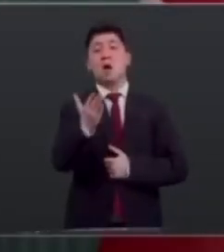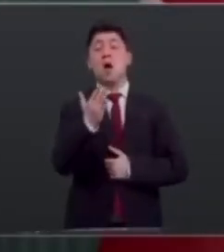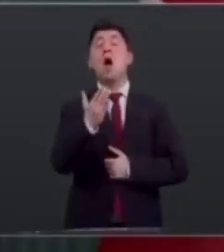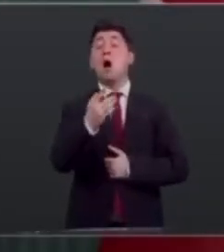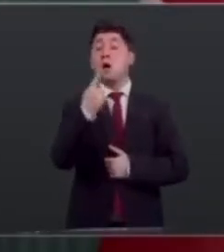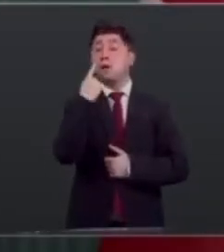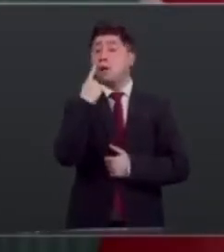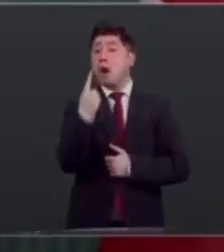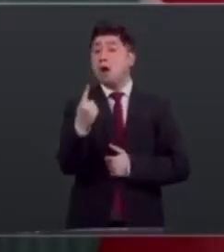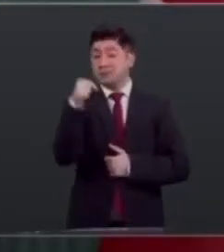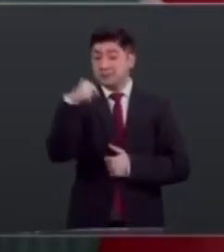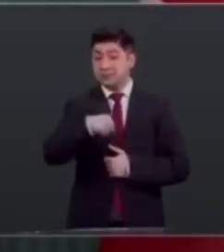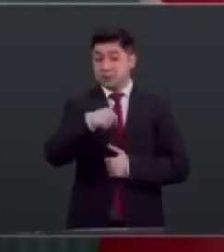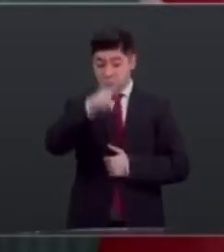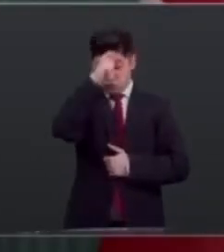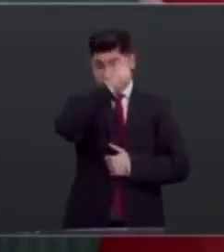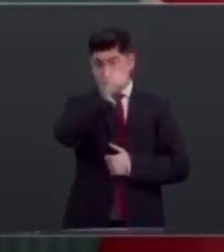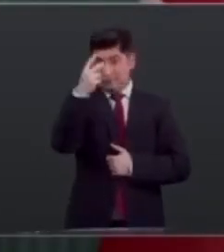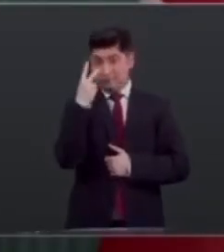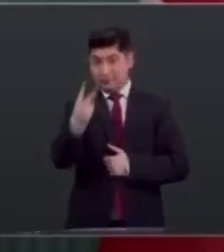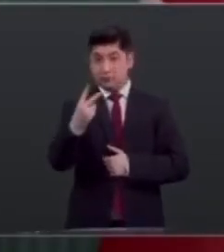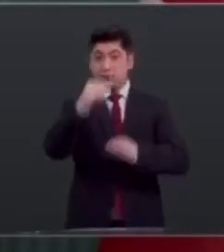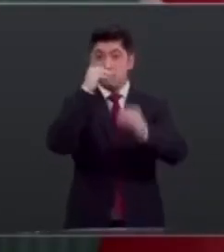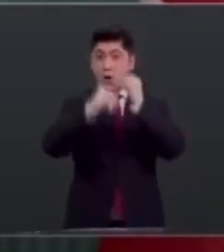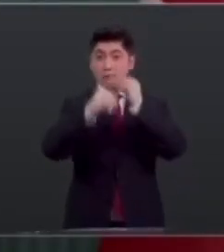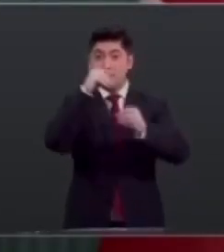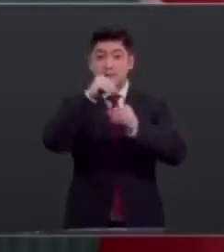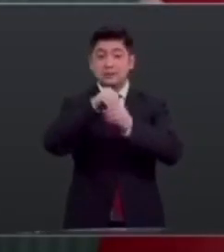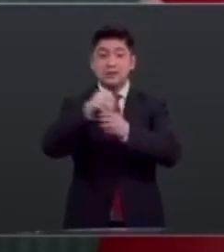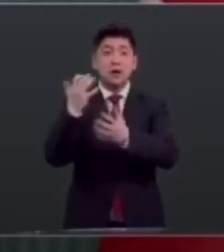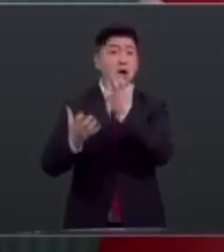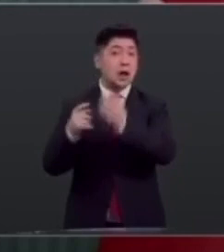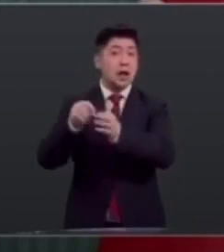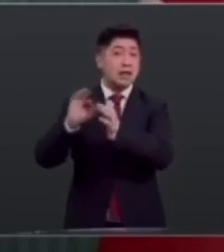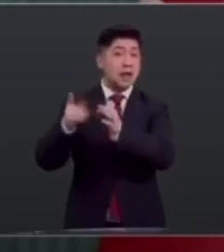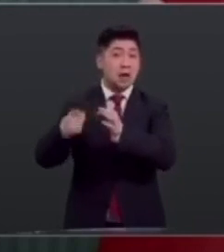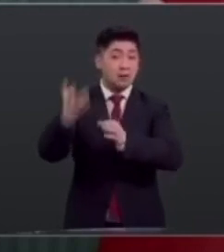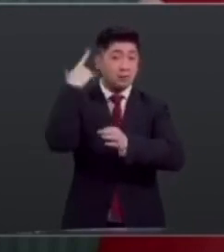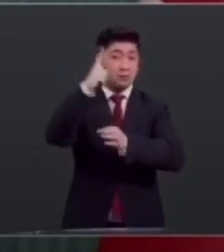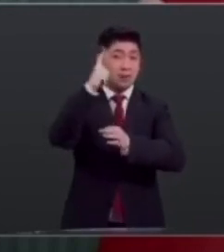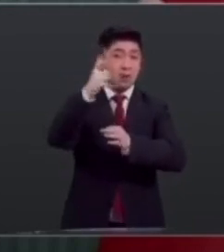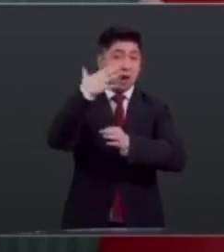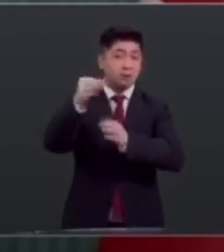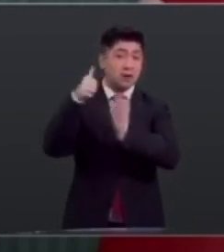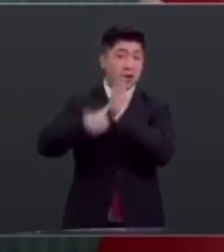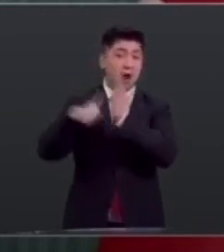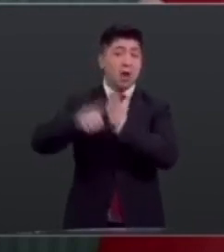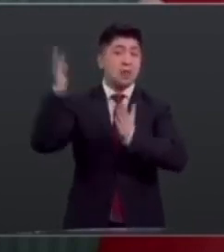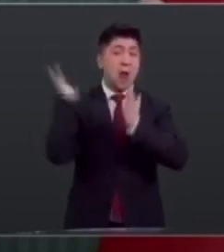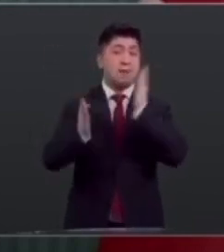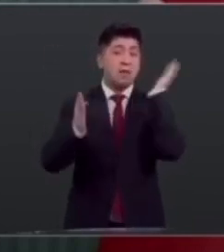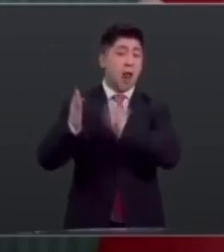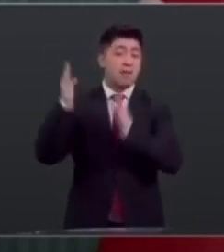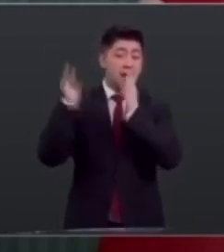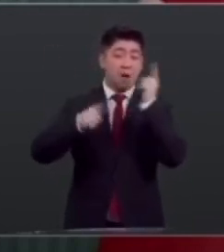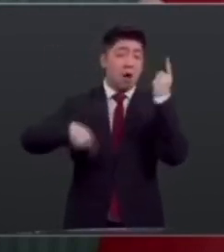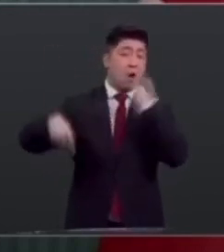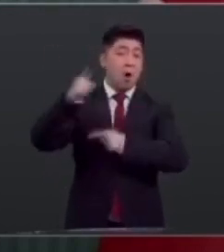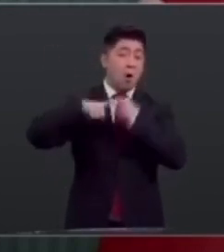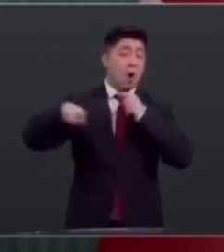Esasen Türkiye'de sorunların kaynağının 1960'tan beri hep darbeciler tarafından